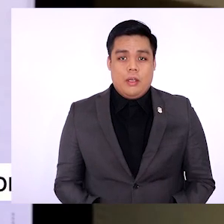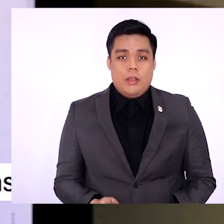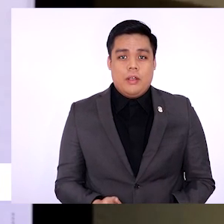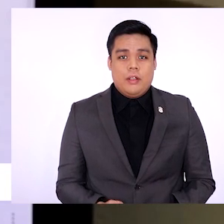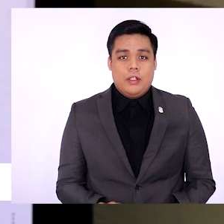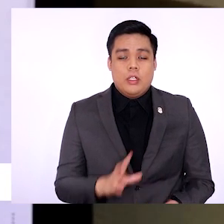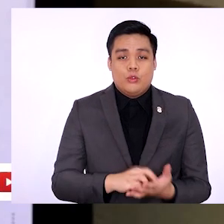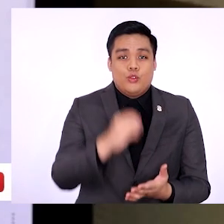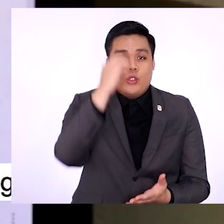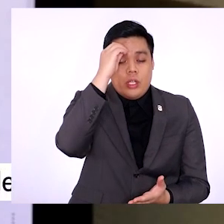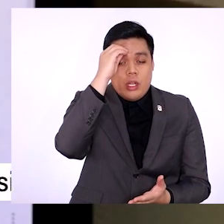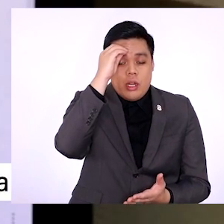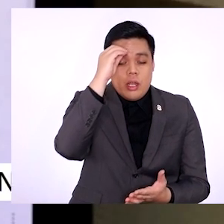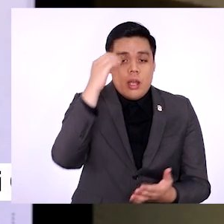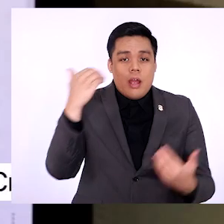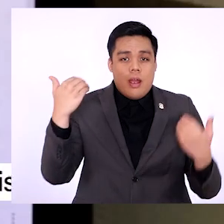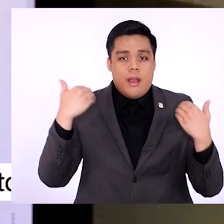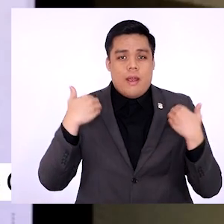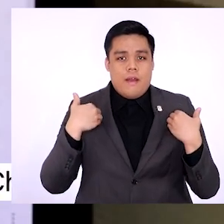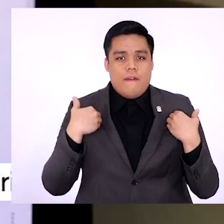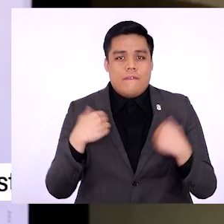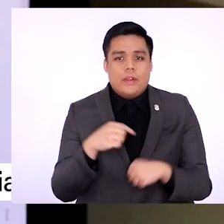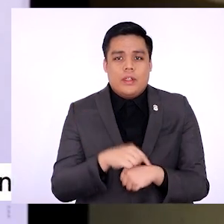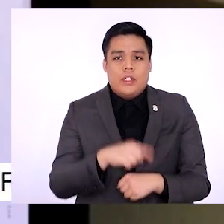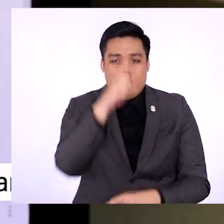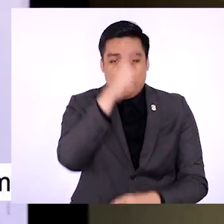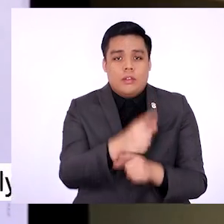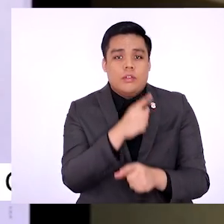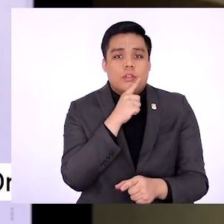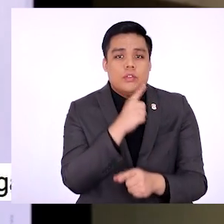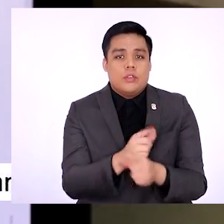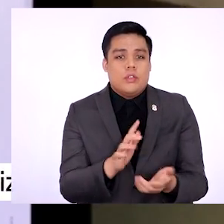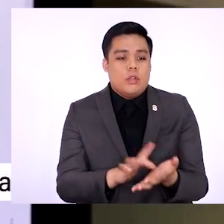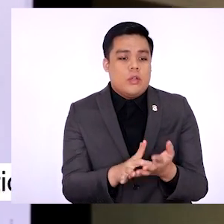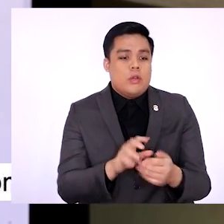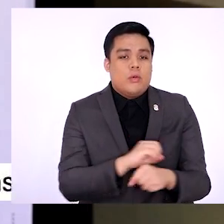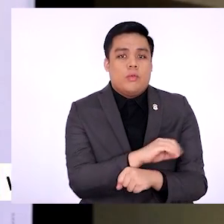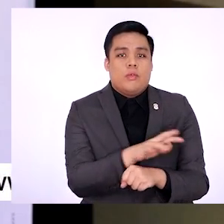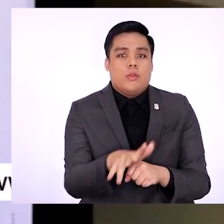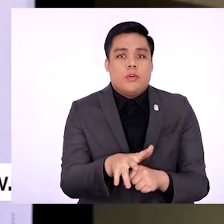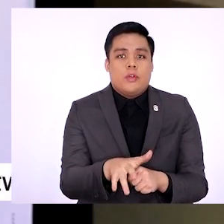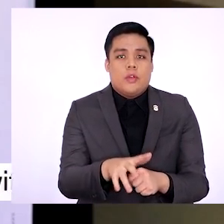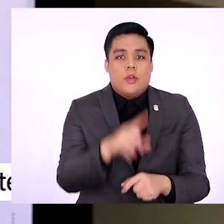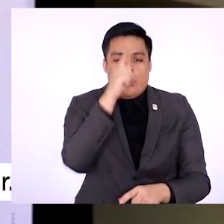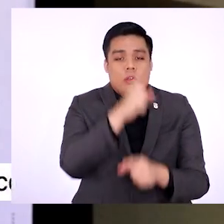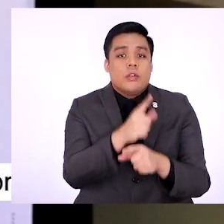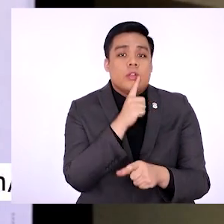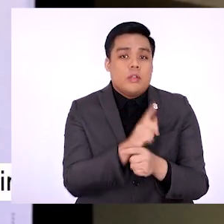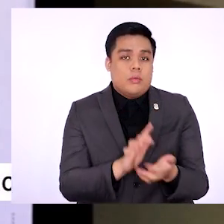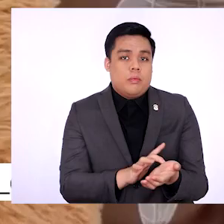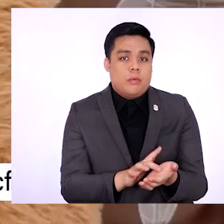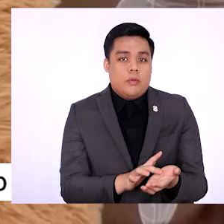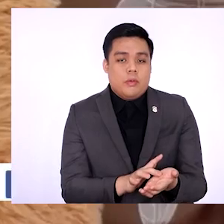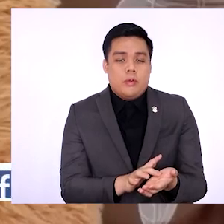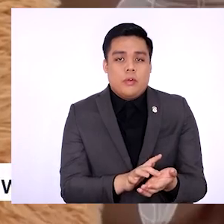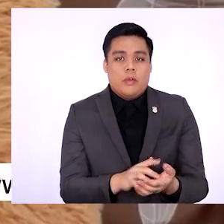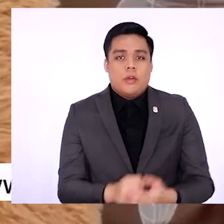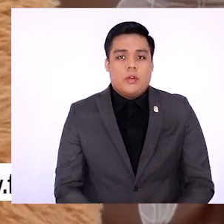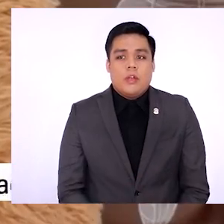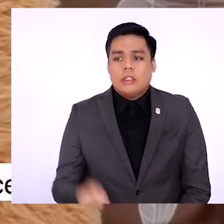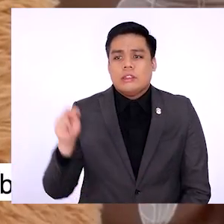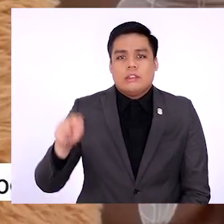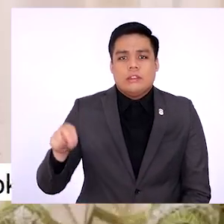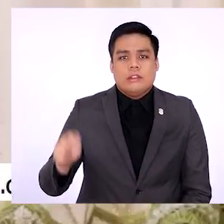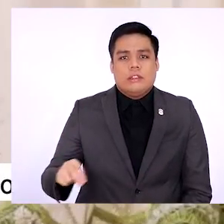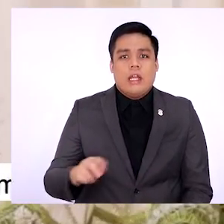natutunan, nagkaroon din ng pagkakataon ng mga kapatid na kumonsulta sa mga kapatid na manggagamot upang matugunan ang kanilang mga